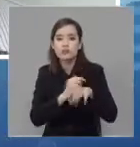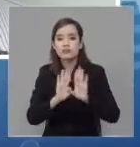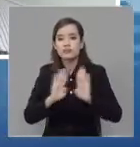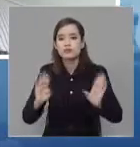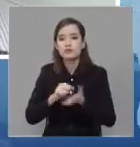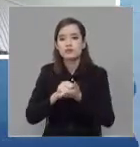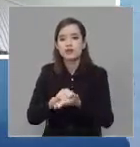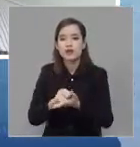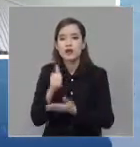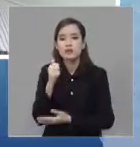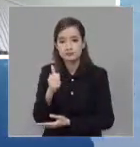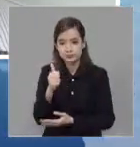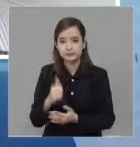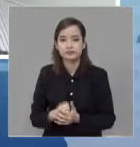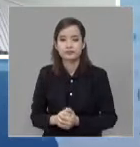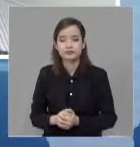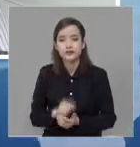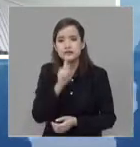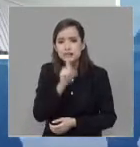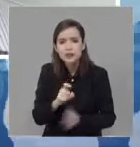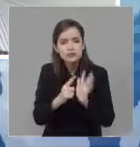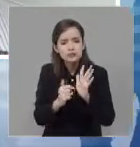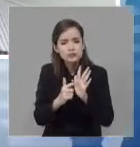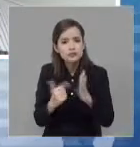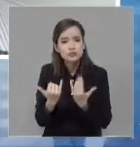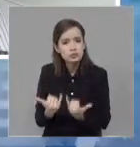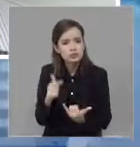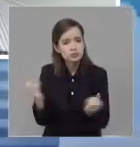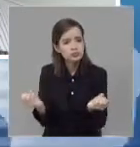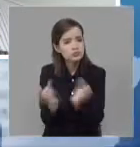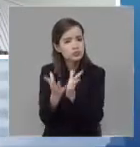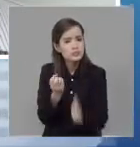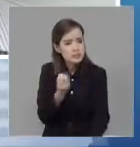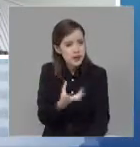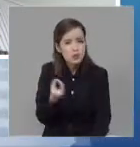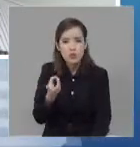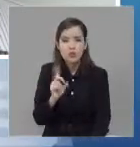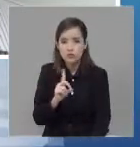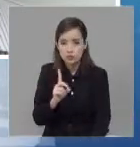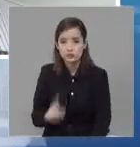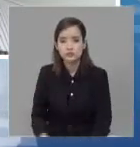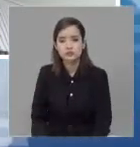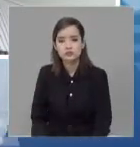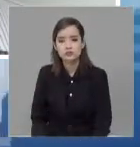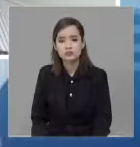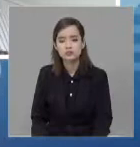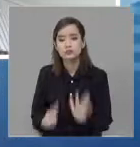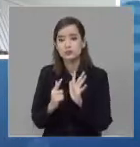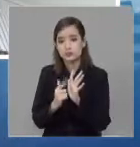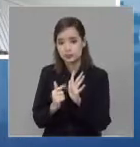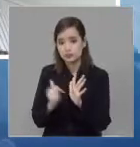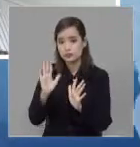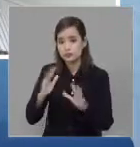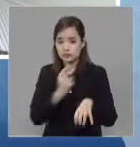ครับผม ค่ะ ขออนุญาตกลับไปถามเรื่องยานะครับยาตรงนี้ได้รับความเสียหายมากน้อยแค่ไหนครับ ครับในส่วนของยาของโรงพยาบาล